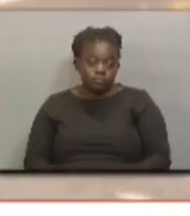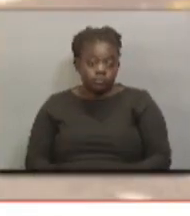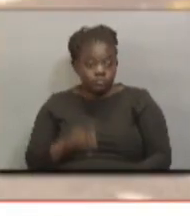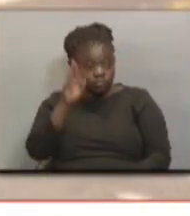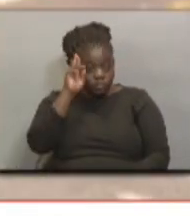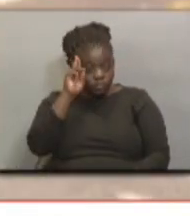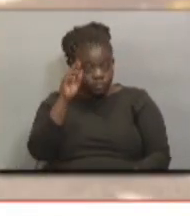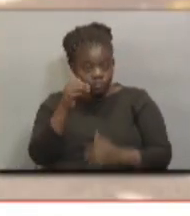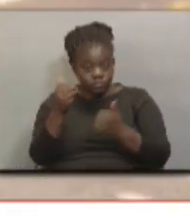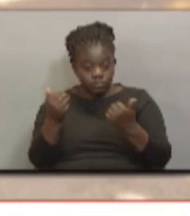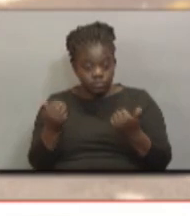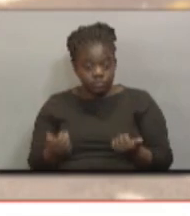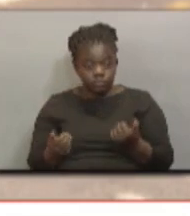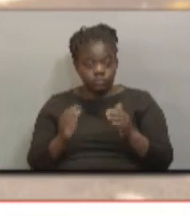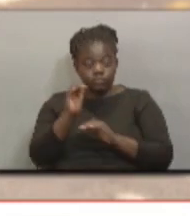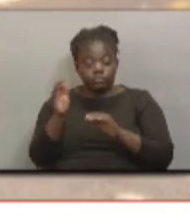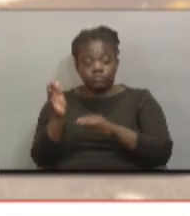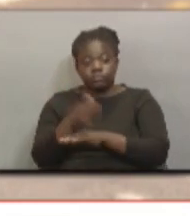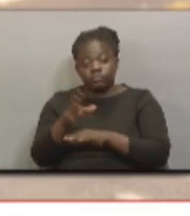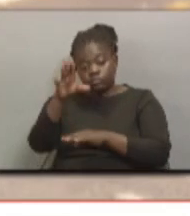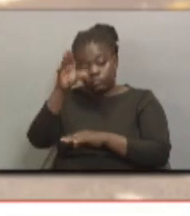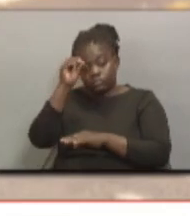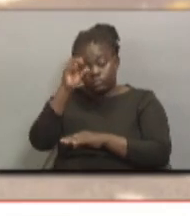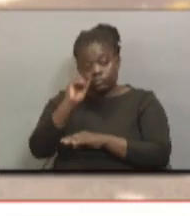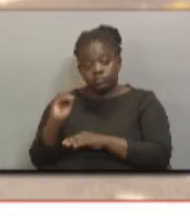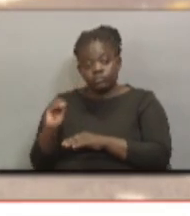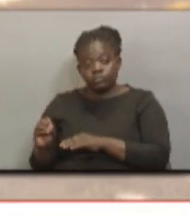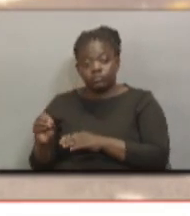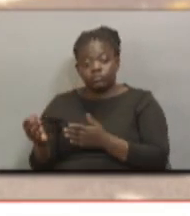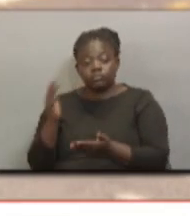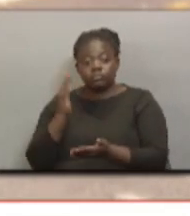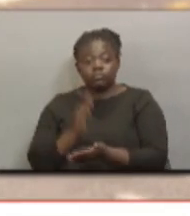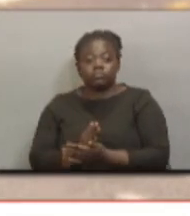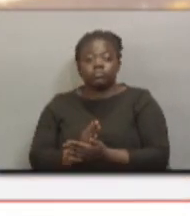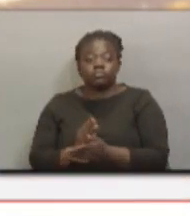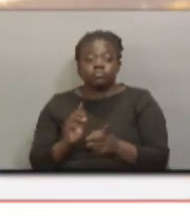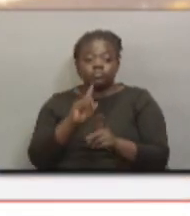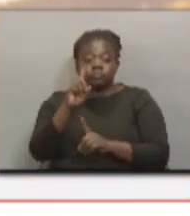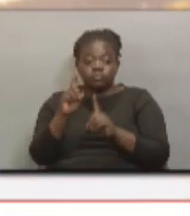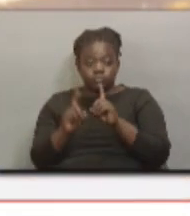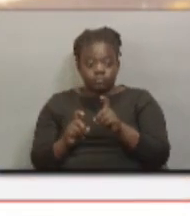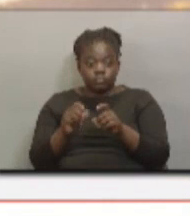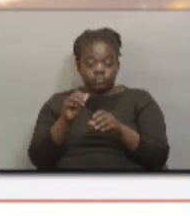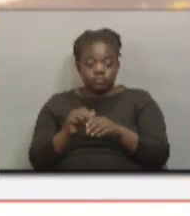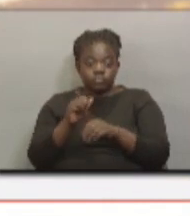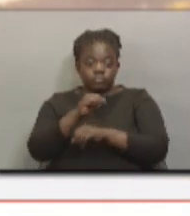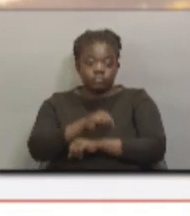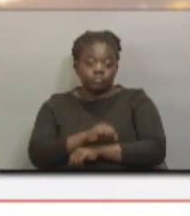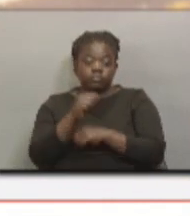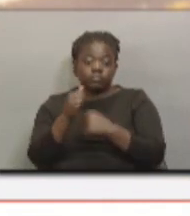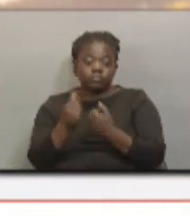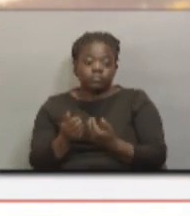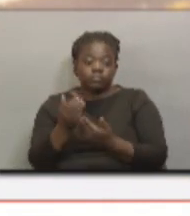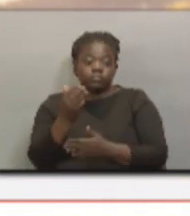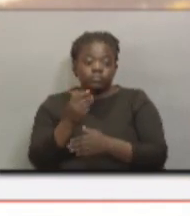bano babadde tebabuuzibwa, Ministry of Education yali yasuspendinga okubuuzibwa kw'abaana ebibuuzo mu masomero, kati batutte